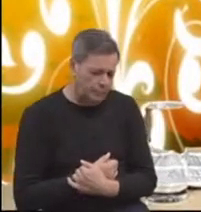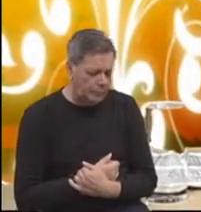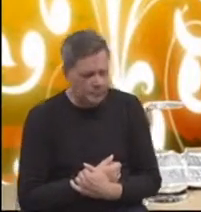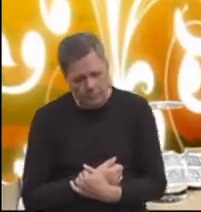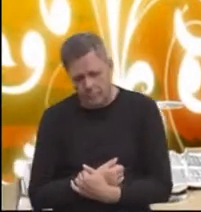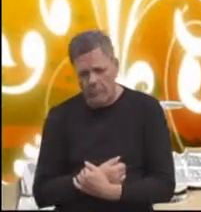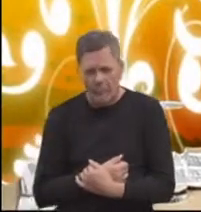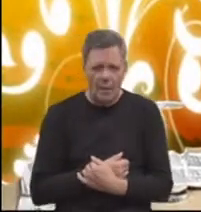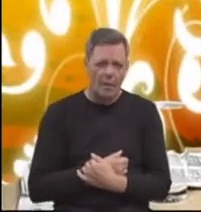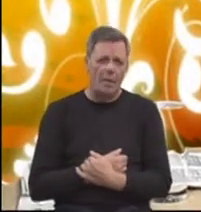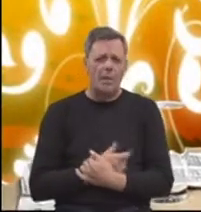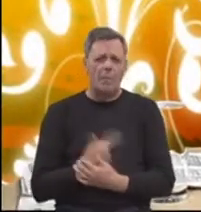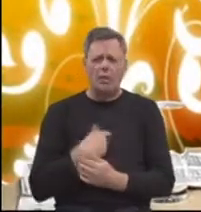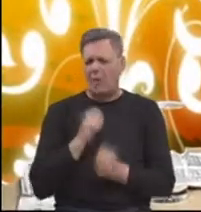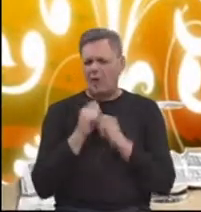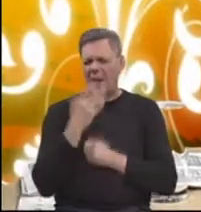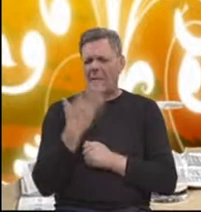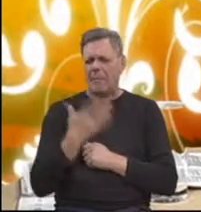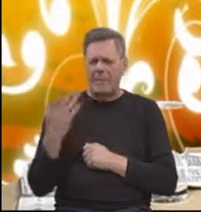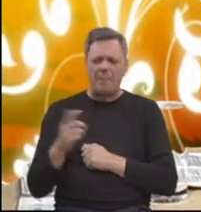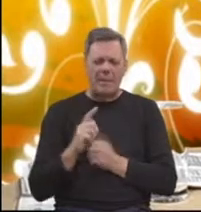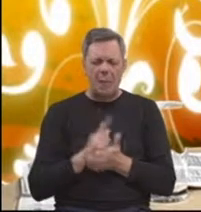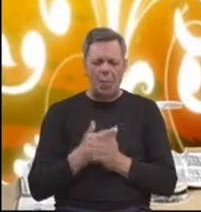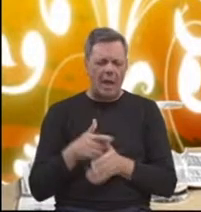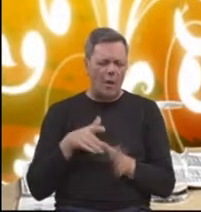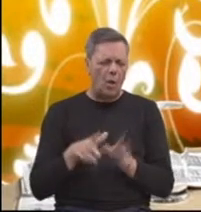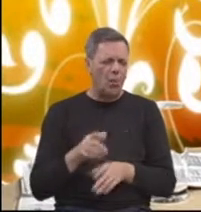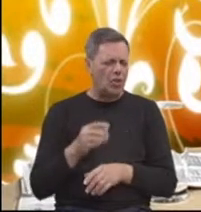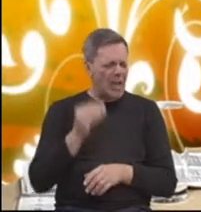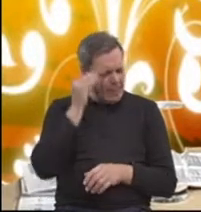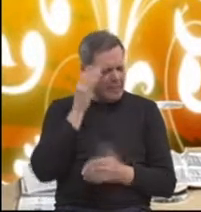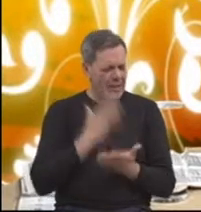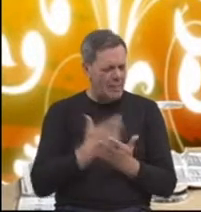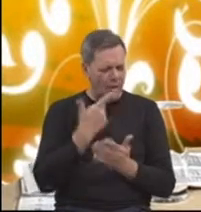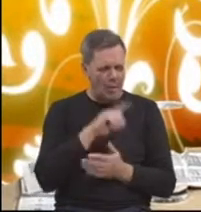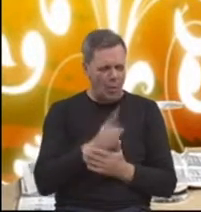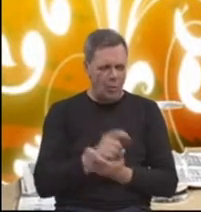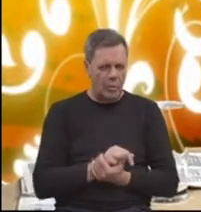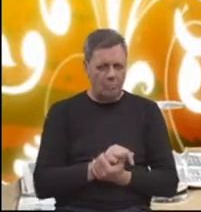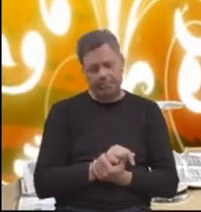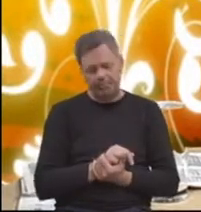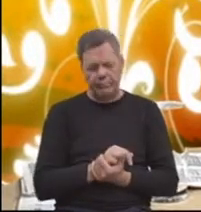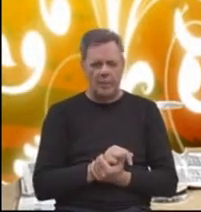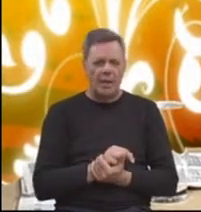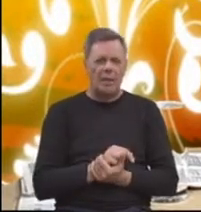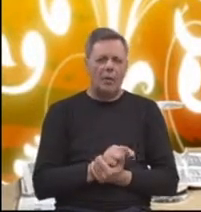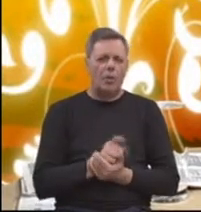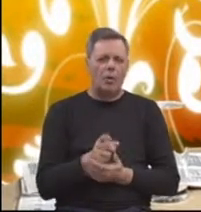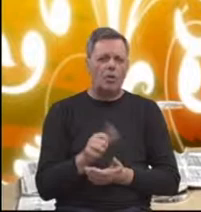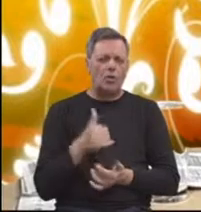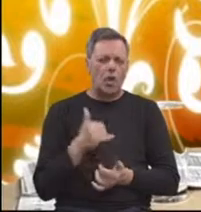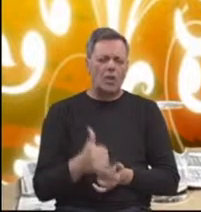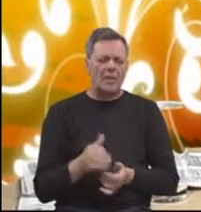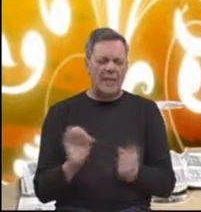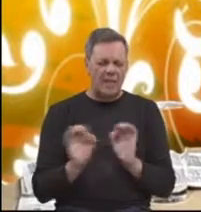ćemo 55 minuta razgovarati. Ljudi će zapamtiti samo 7 minuta govora. Prema tome, da su, oni su još sada